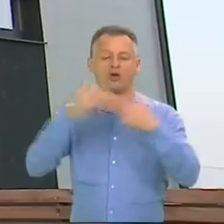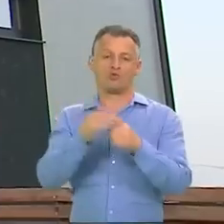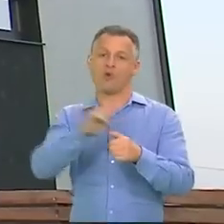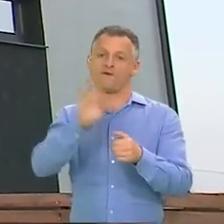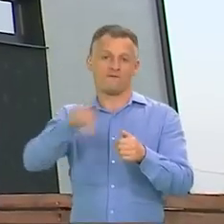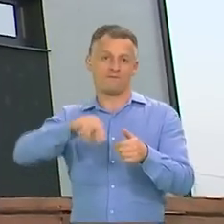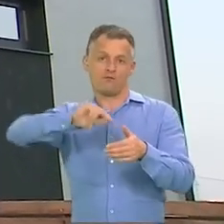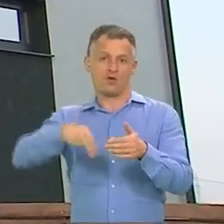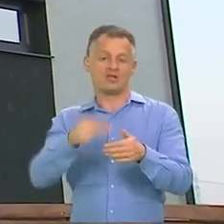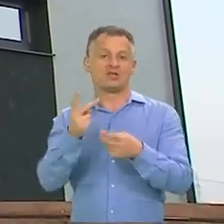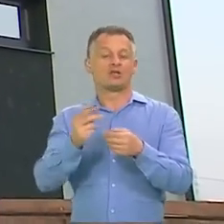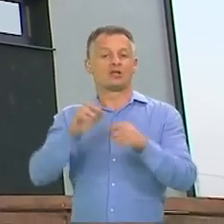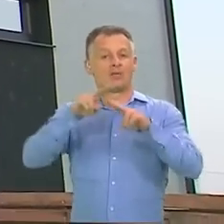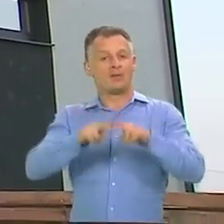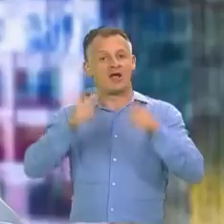folosit insecticidul.